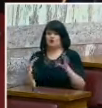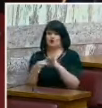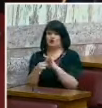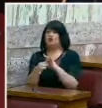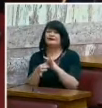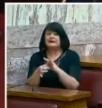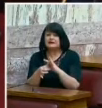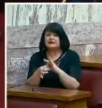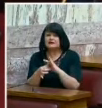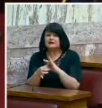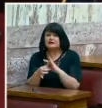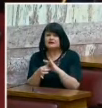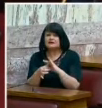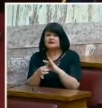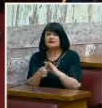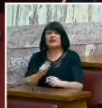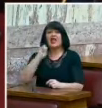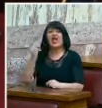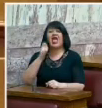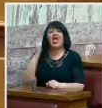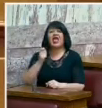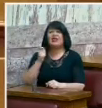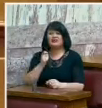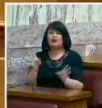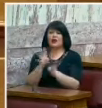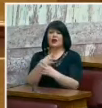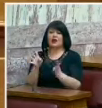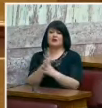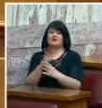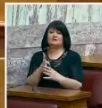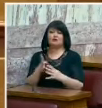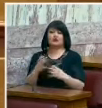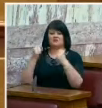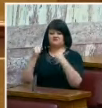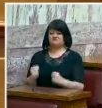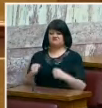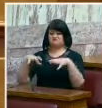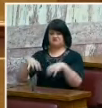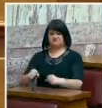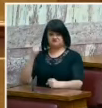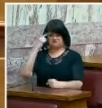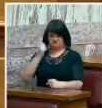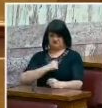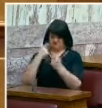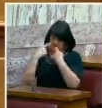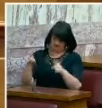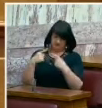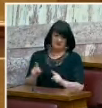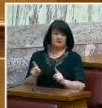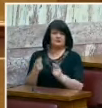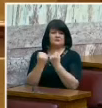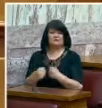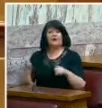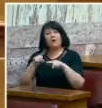Καμένο είναι ο εθνολαϊκισμός και η καρέκλα. Τίποτα άλλο. Ιδεολογική συγγένεια δεν έχετε και οι ανεξάρτητοι